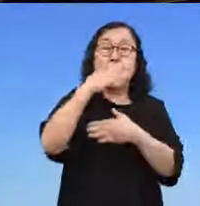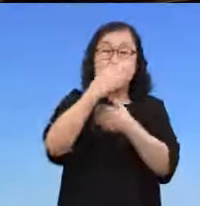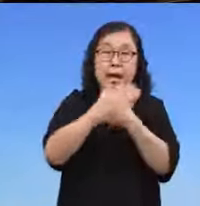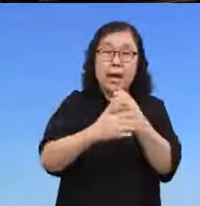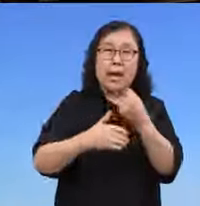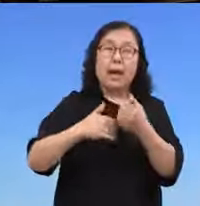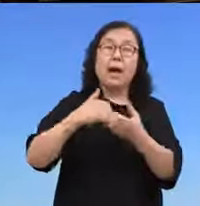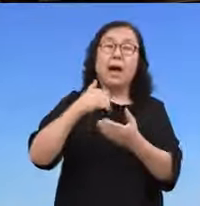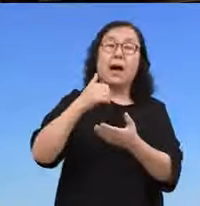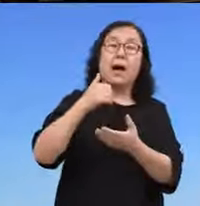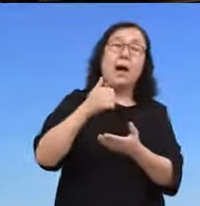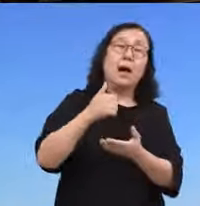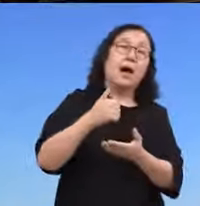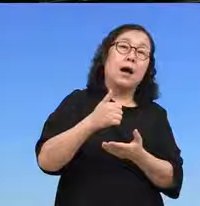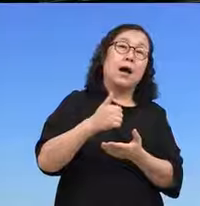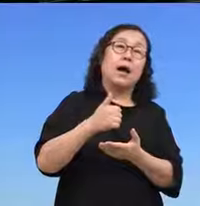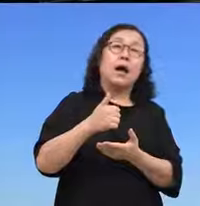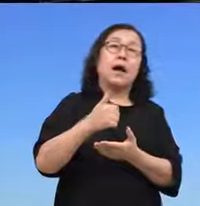나의 하나님.